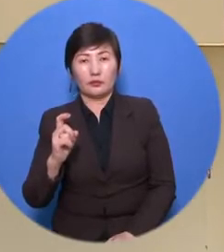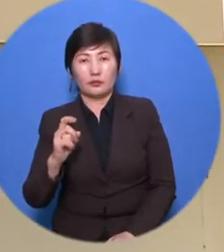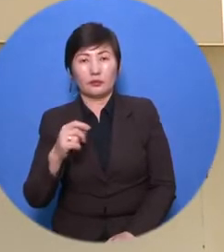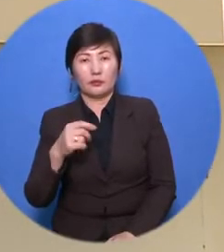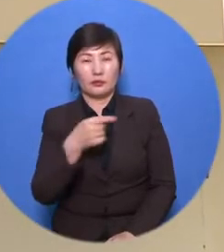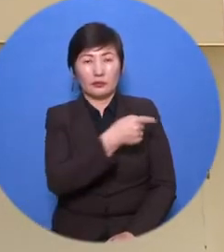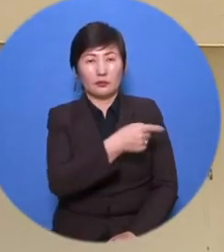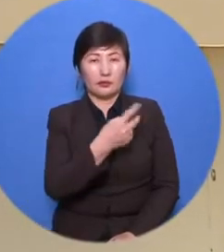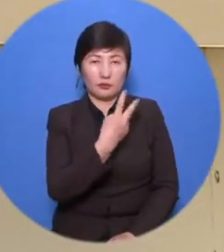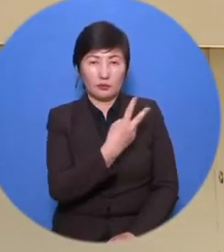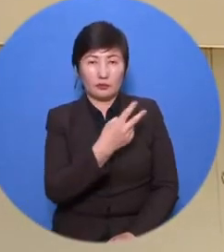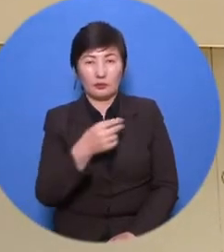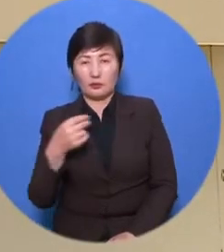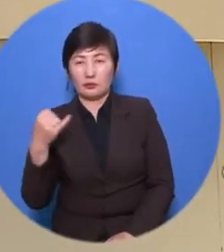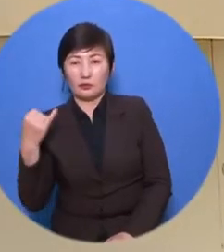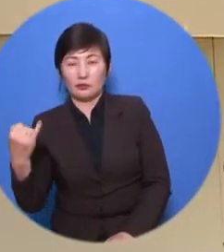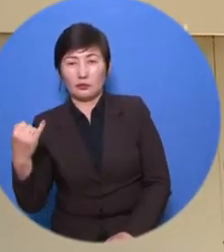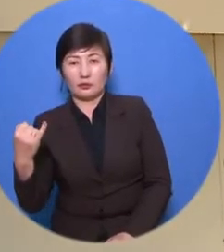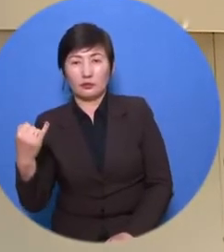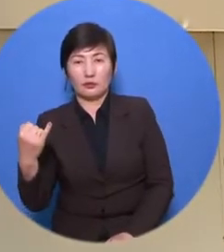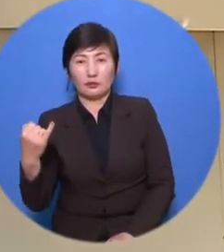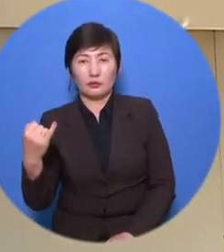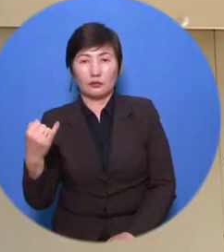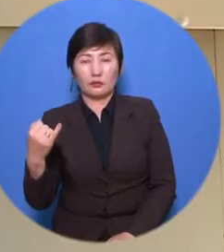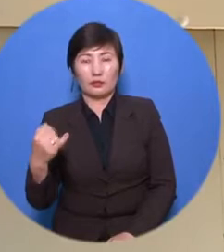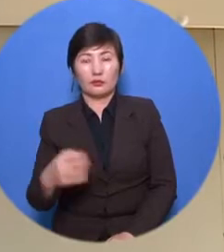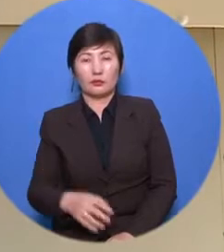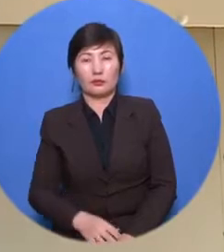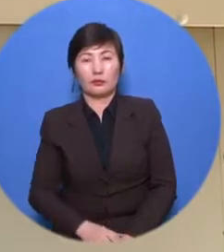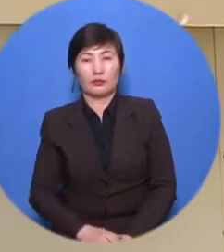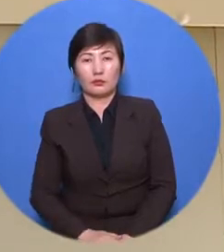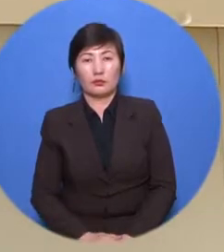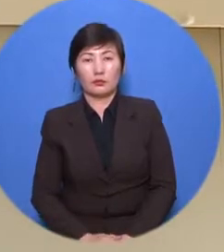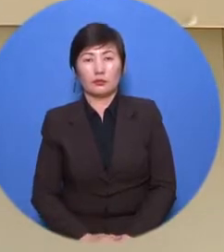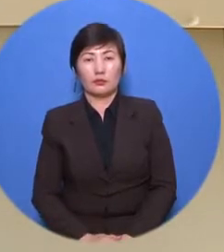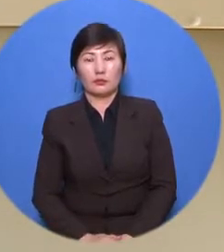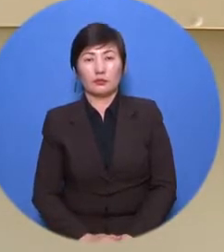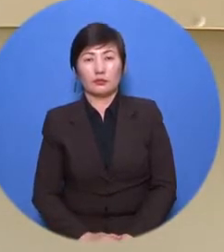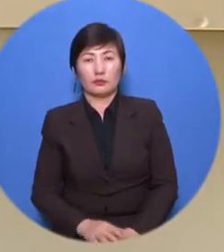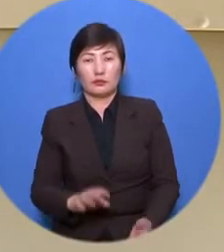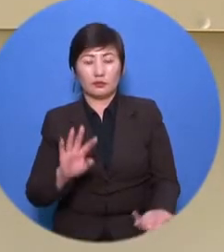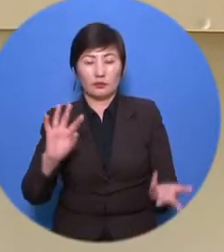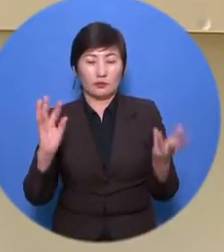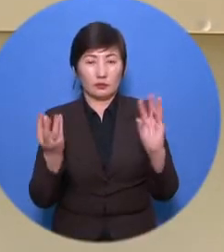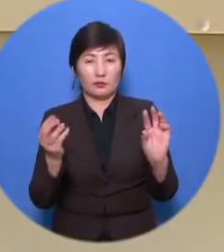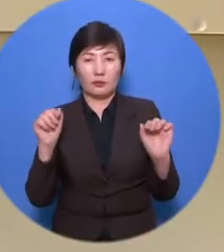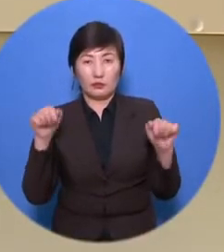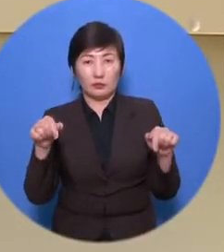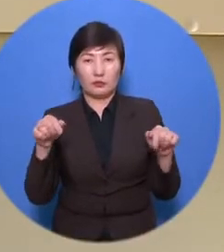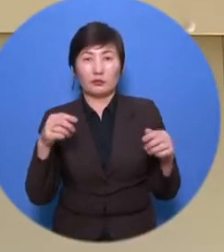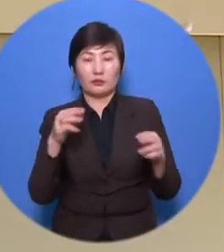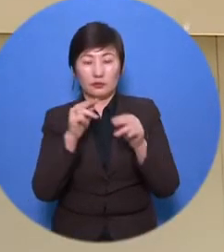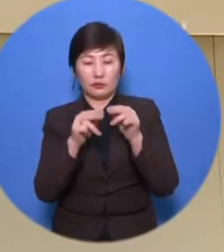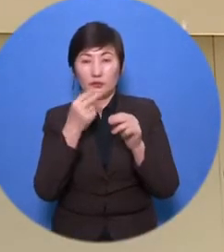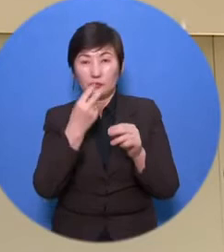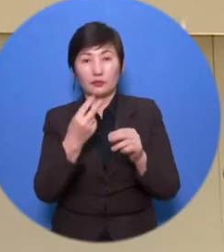хасах 2 6 гэсэн координаттай хасах 2 6 гэсэн координаттай цэгийг орших хэсгийг